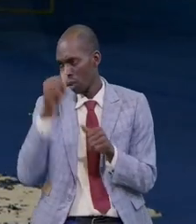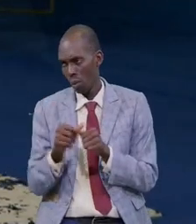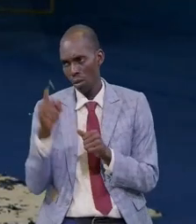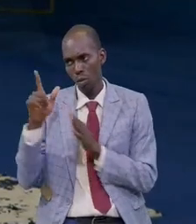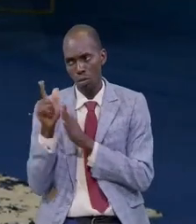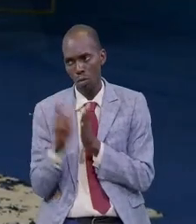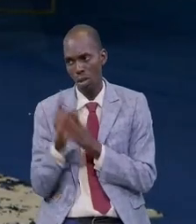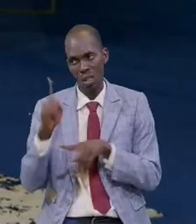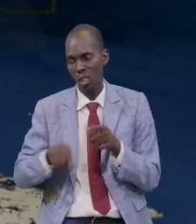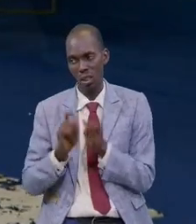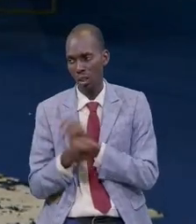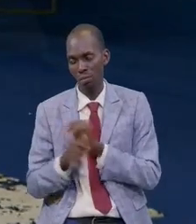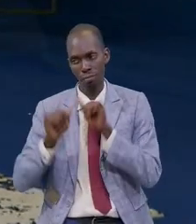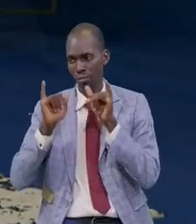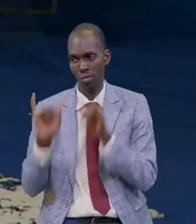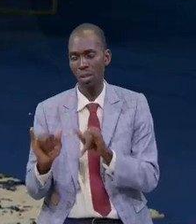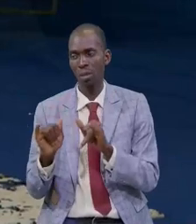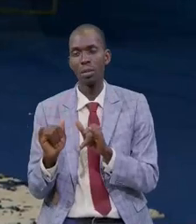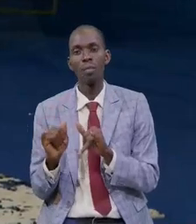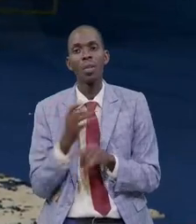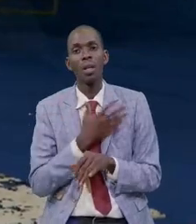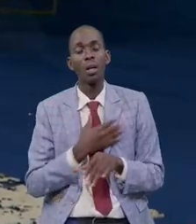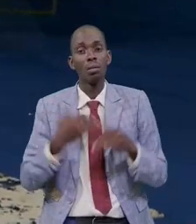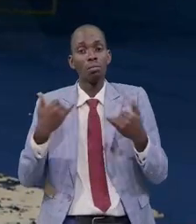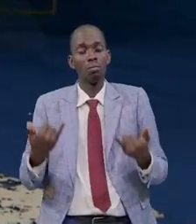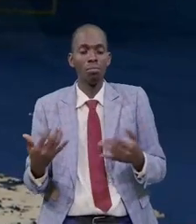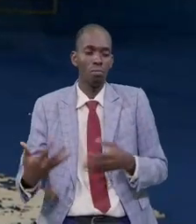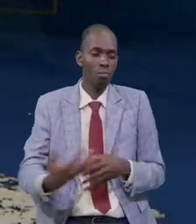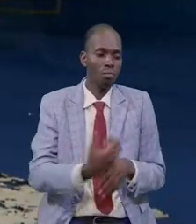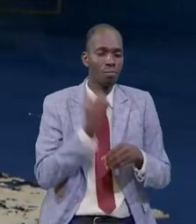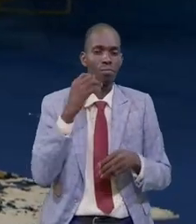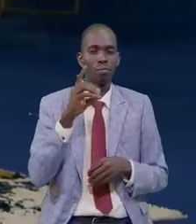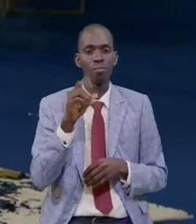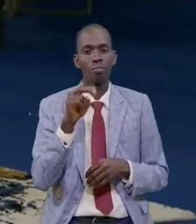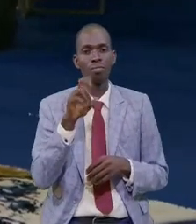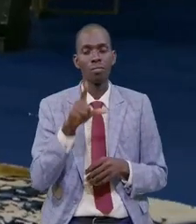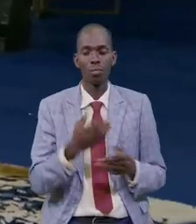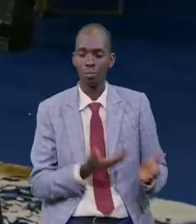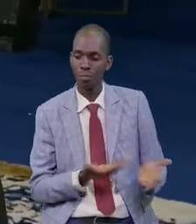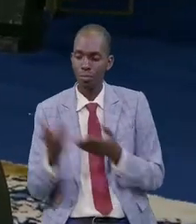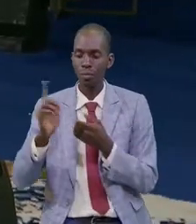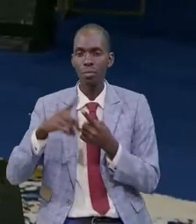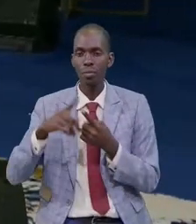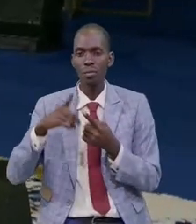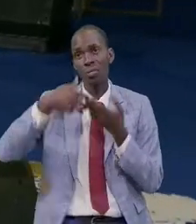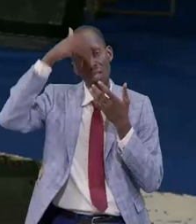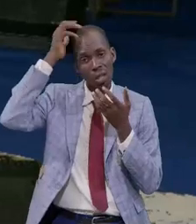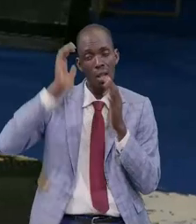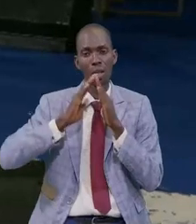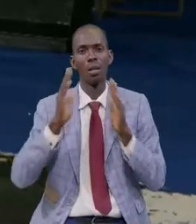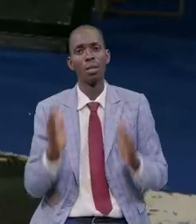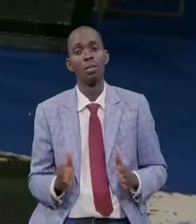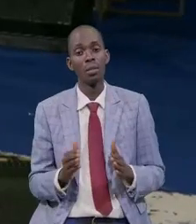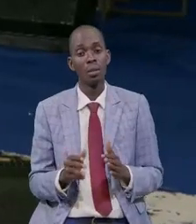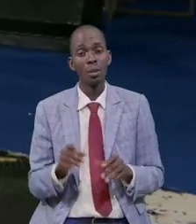peut changer il l'ont jeté dans la fusse au lion